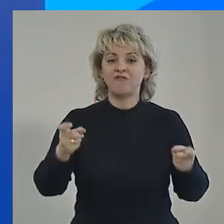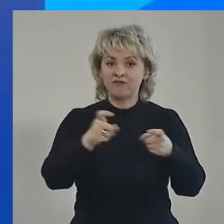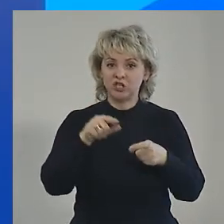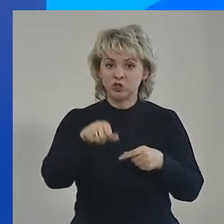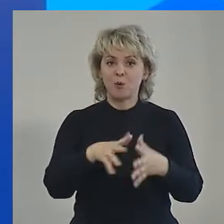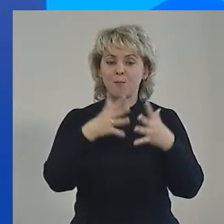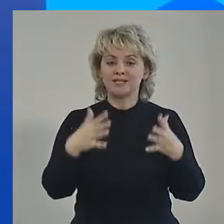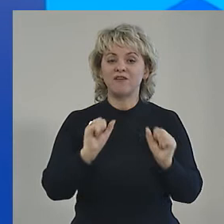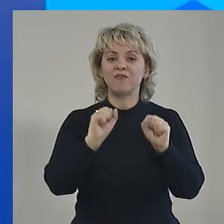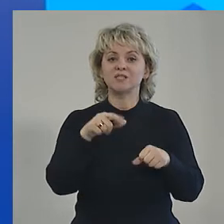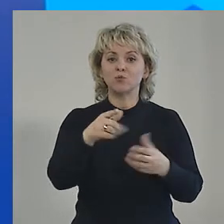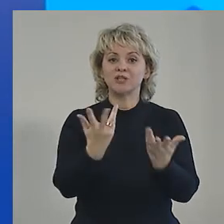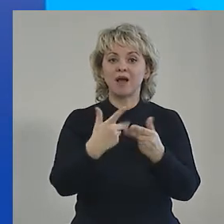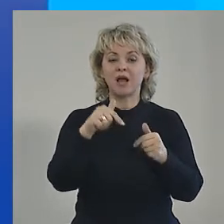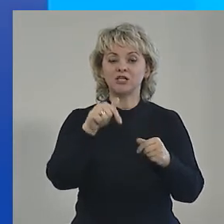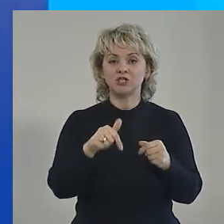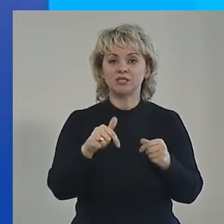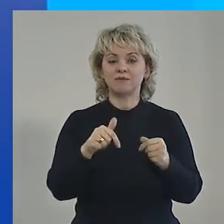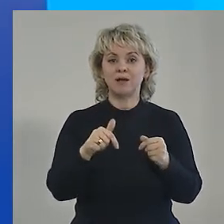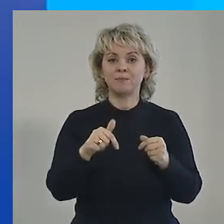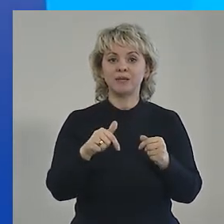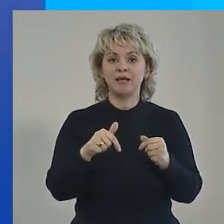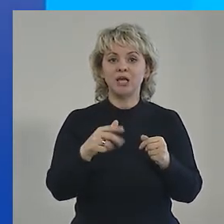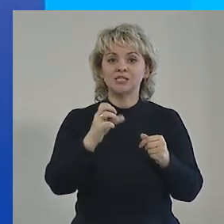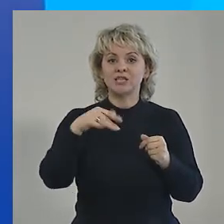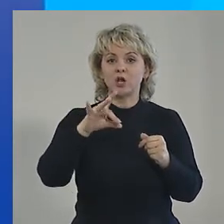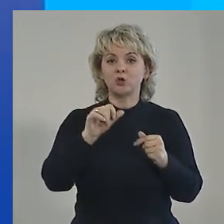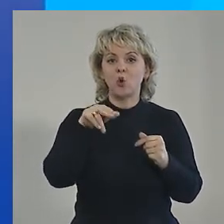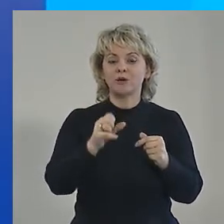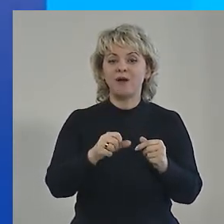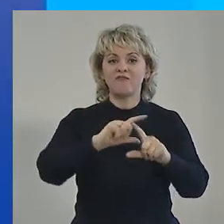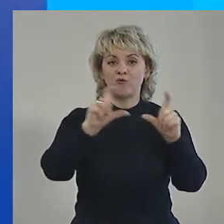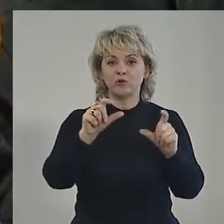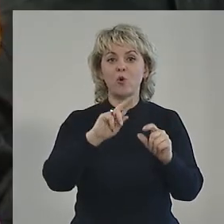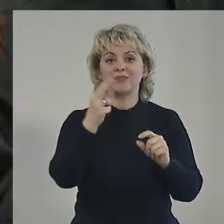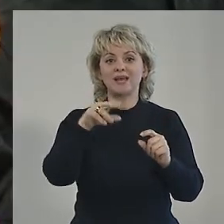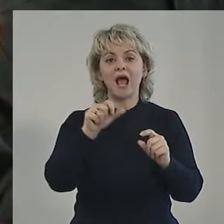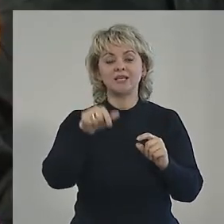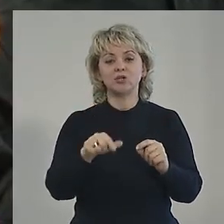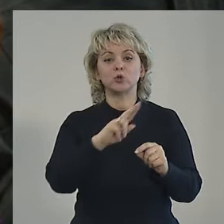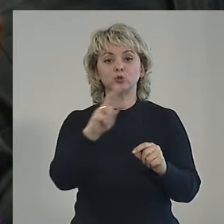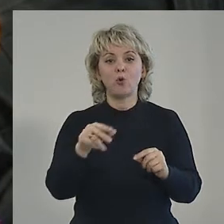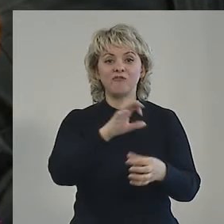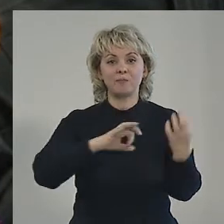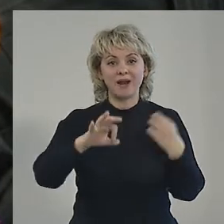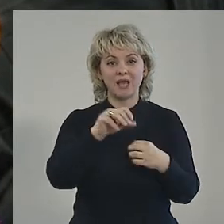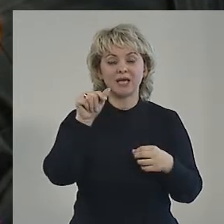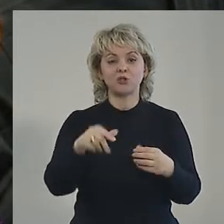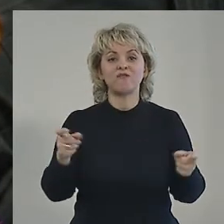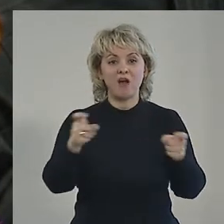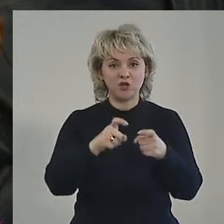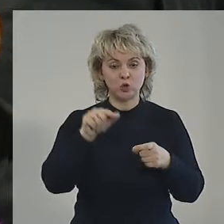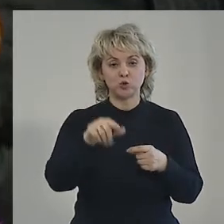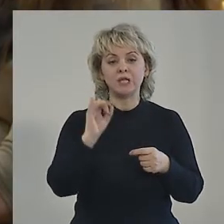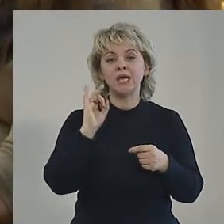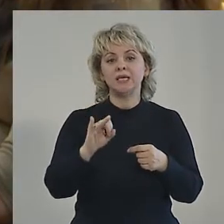вовлечение максимально возможного количества стейкхолдеров, да, контрагентов, тех, кто в проект вовлечен